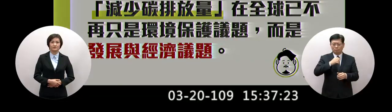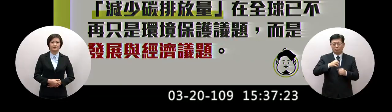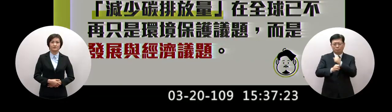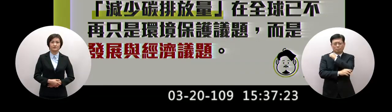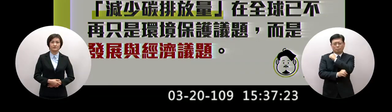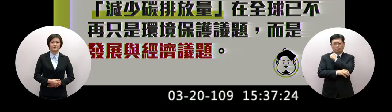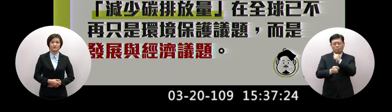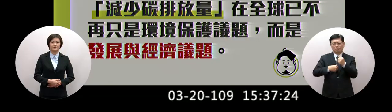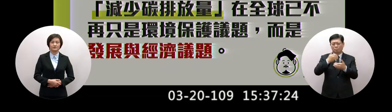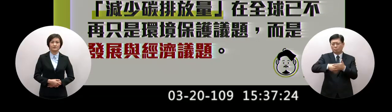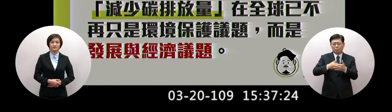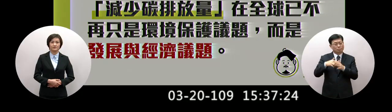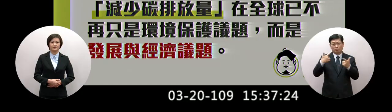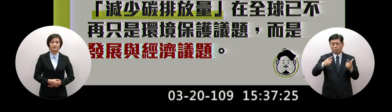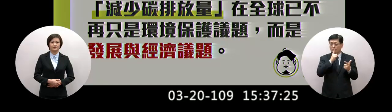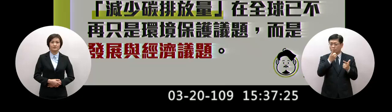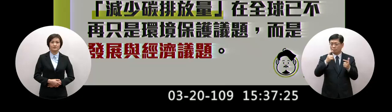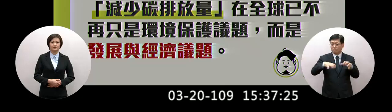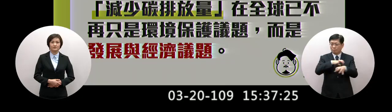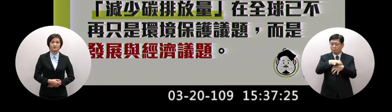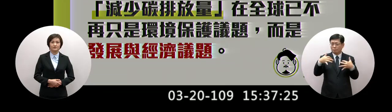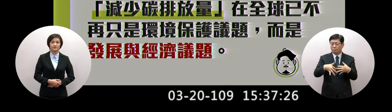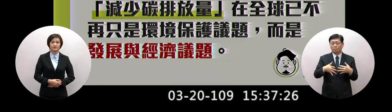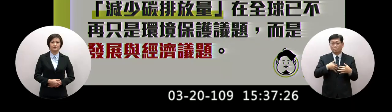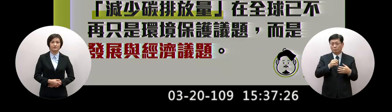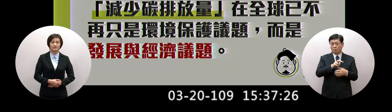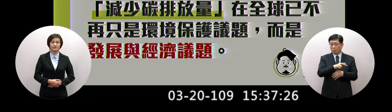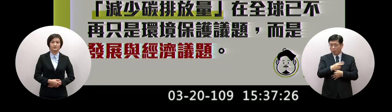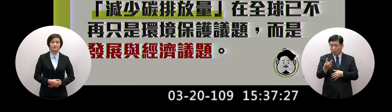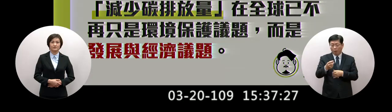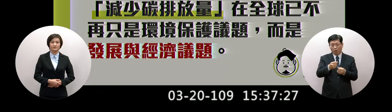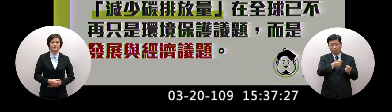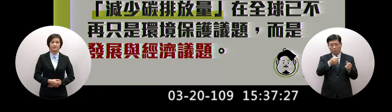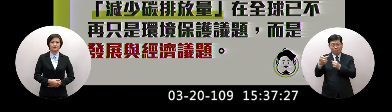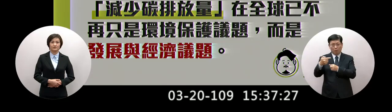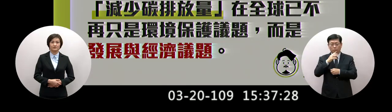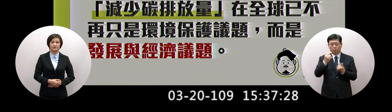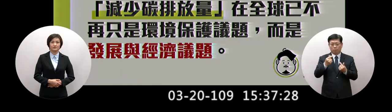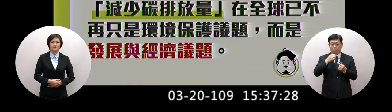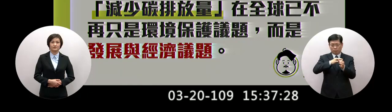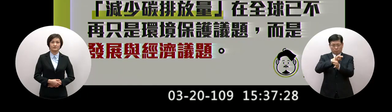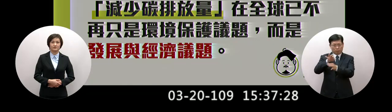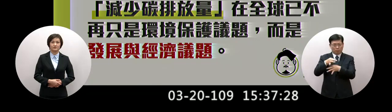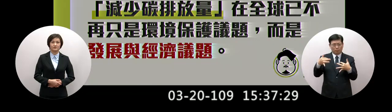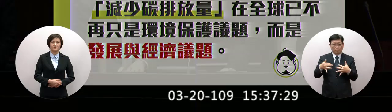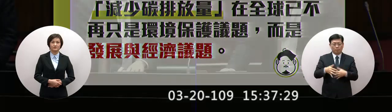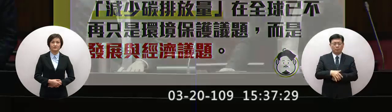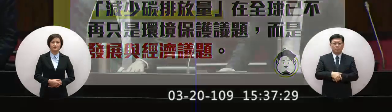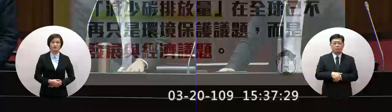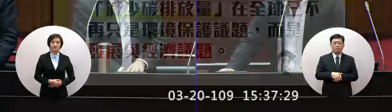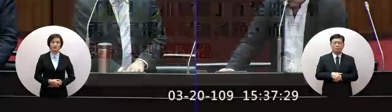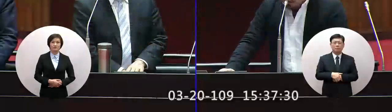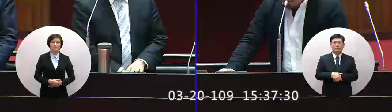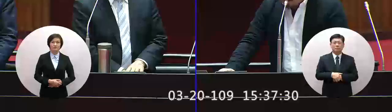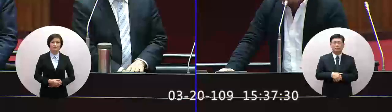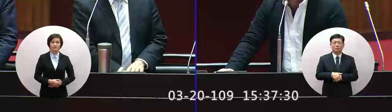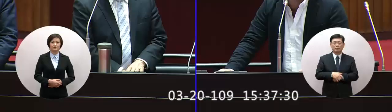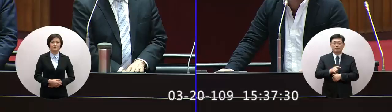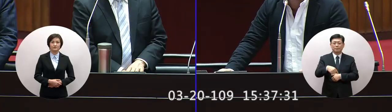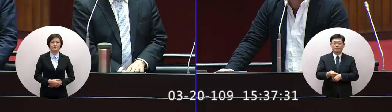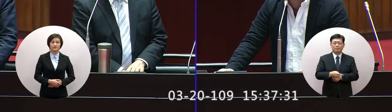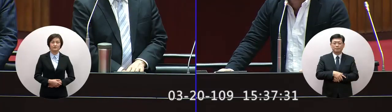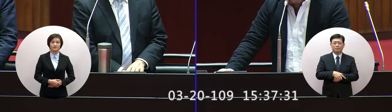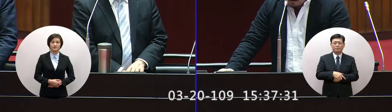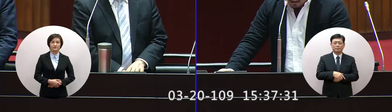碳已经不是只是纯粹的环境议题了，可能已经它变成是一个经济发展的议题了。好，下一